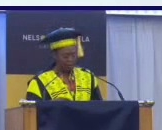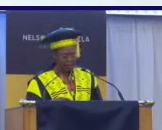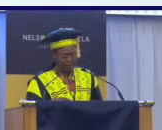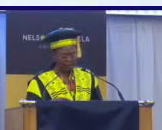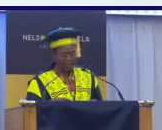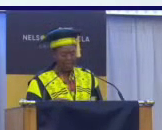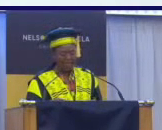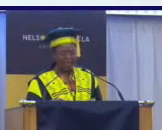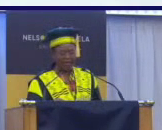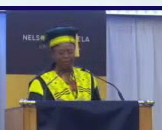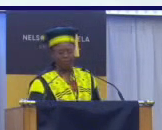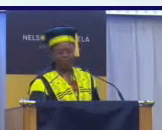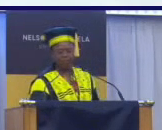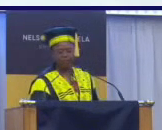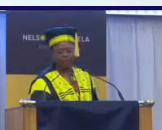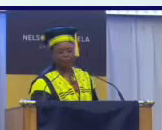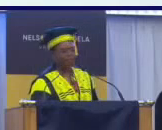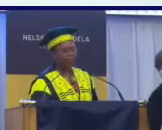Yongama Ngamazana.